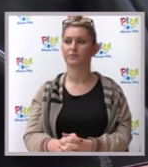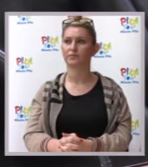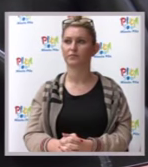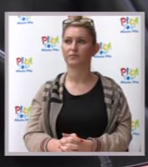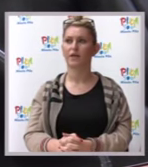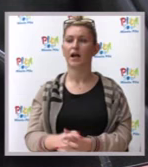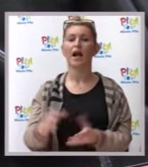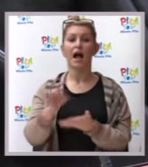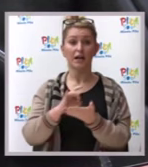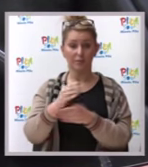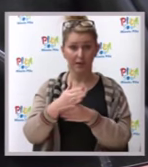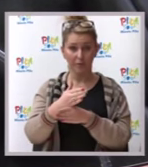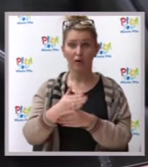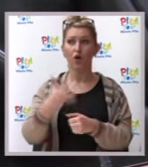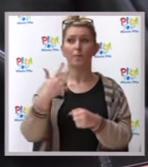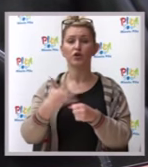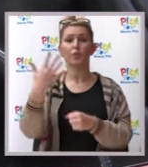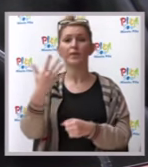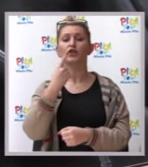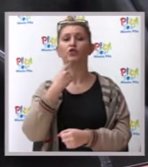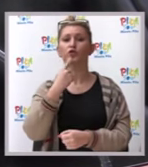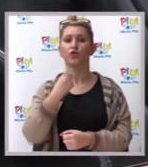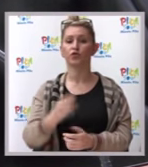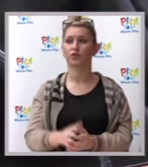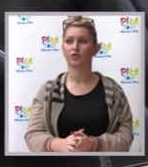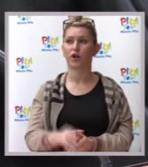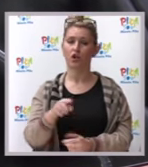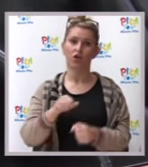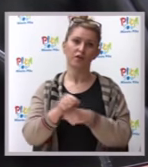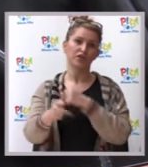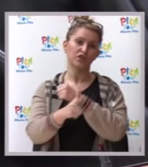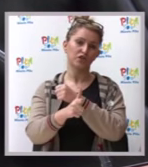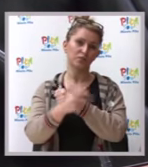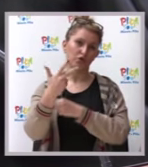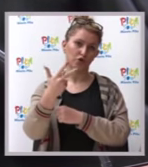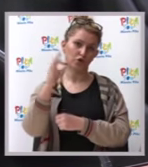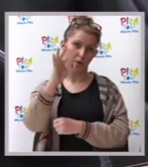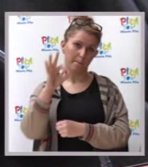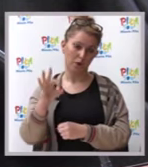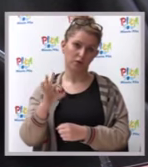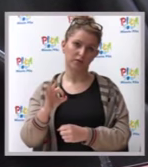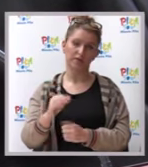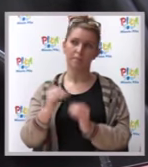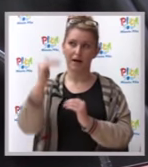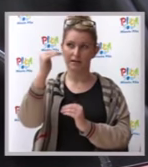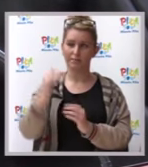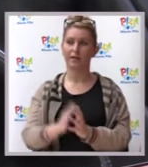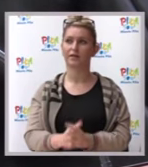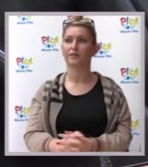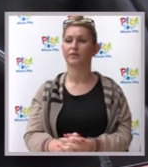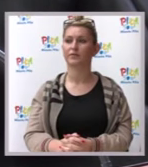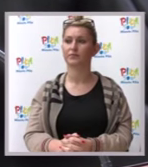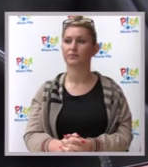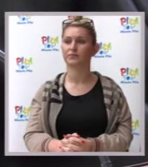to 55 groszy. Jest to 73% stawki maksymalnej.